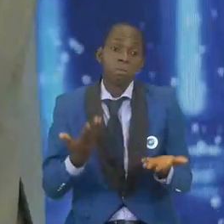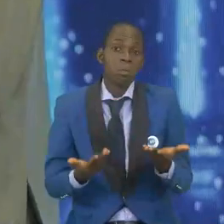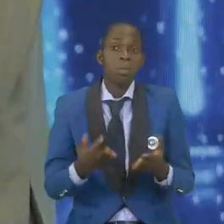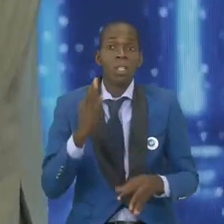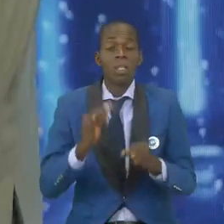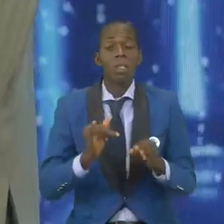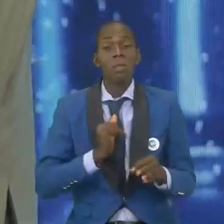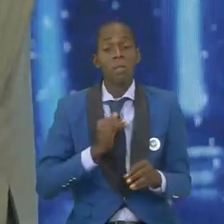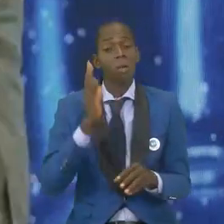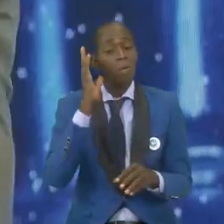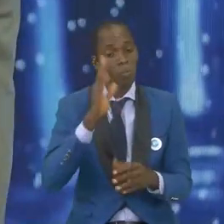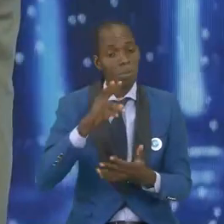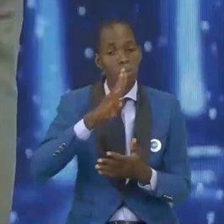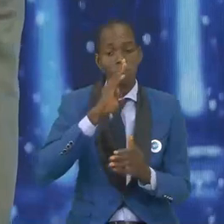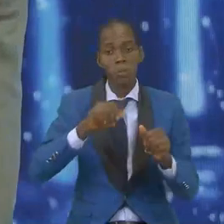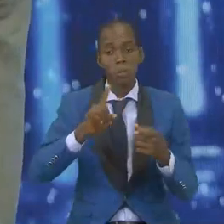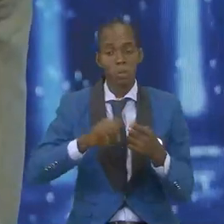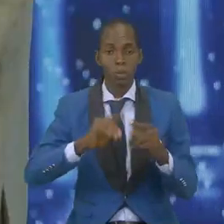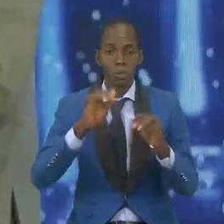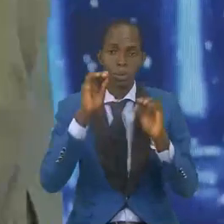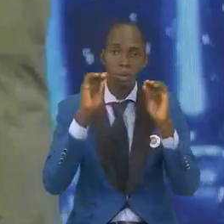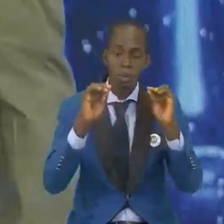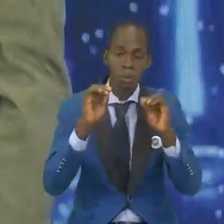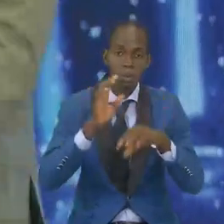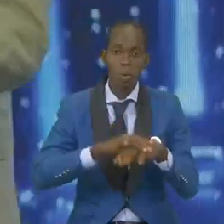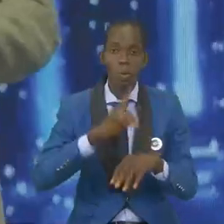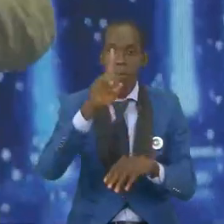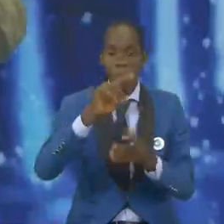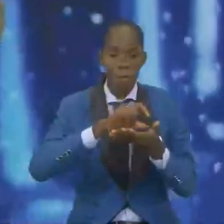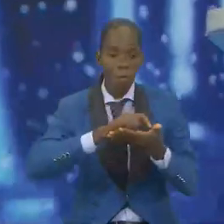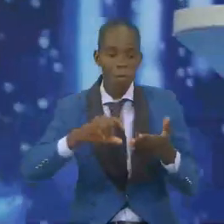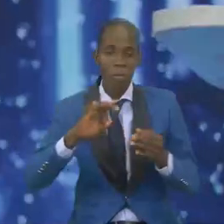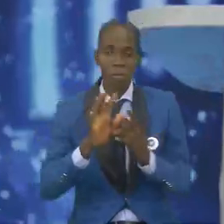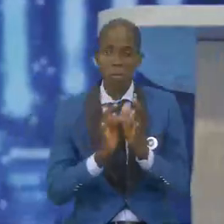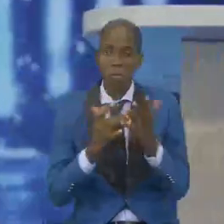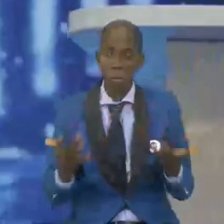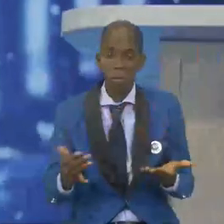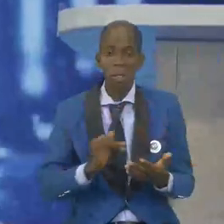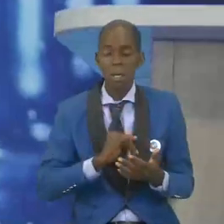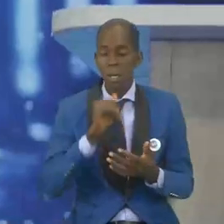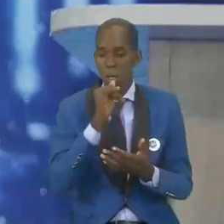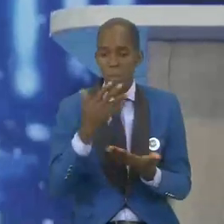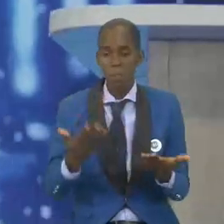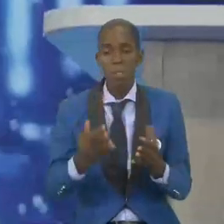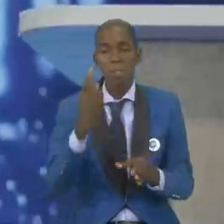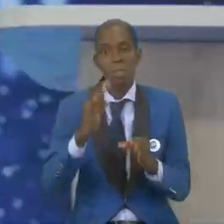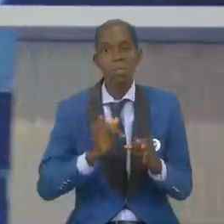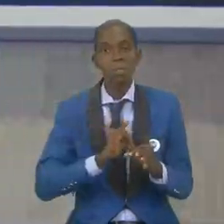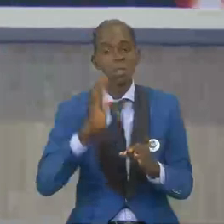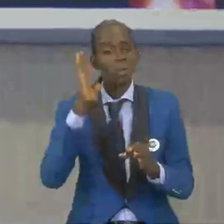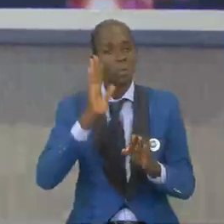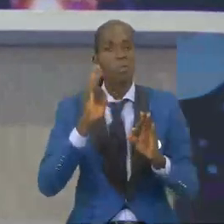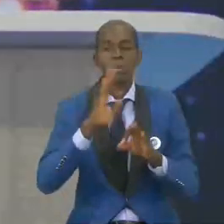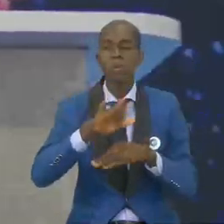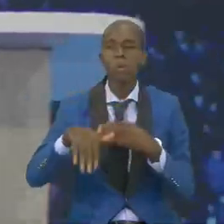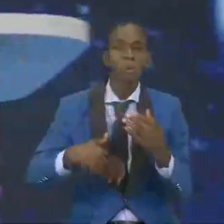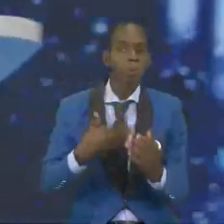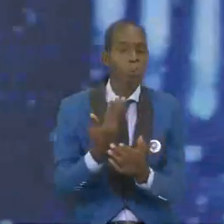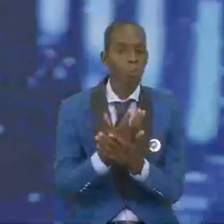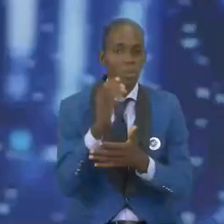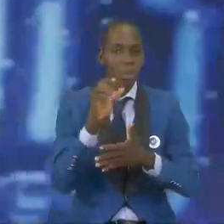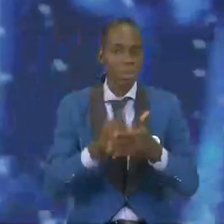lis un seul verset des Écritures. Je suis là, même si je lis tout le chapitre, je suis là afin